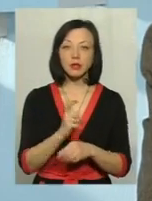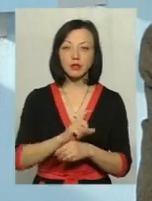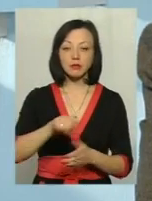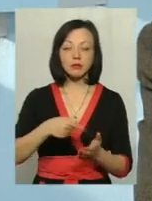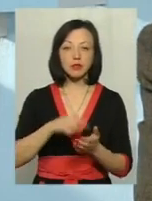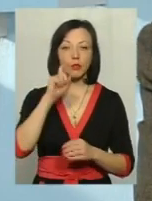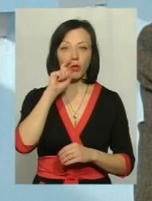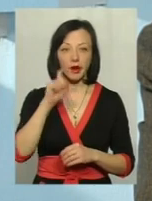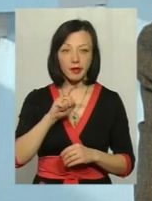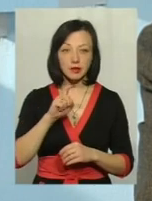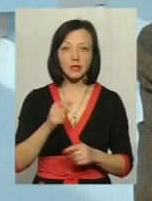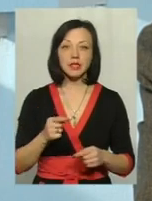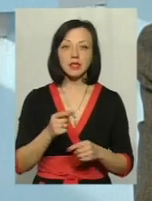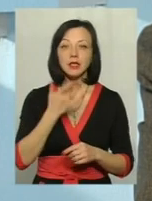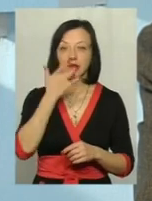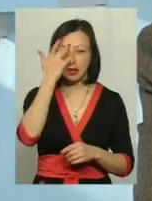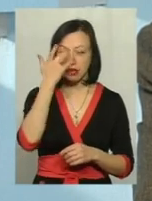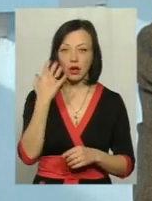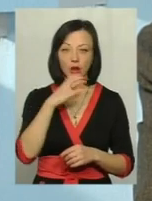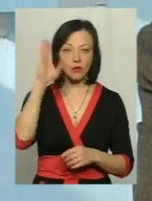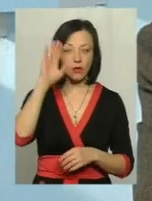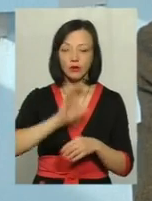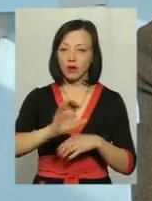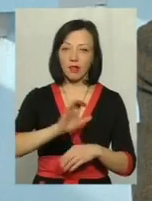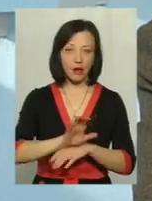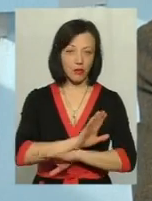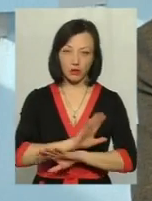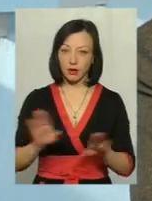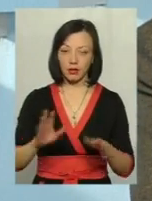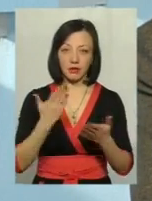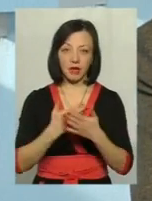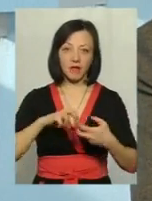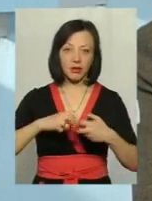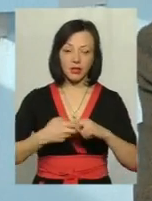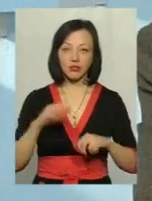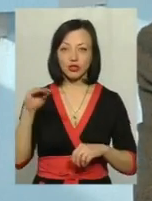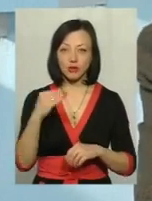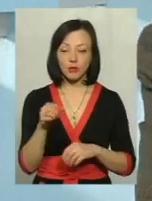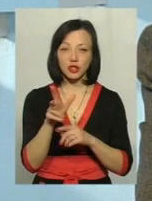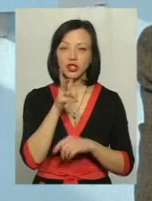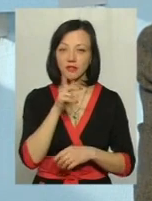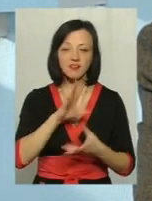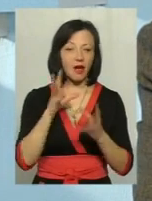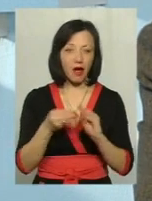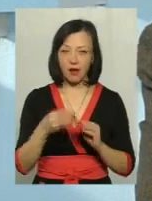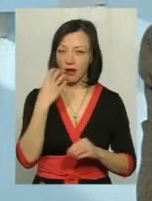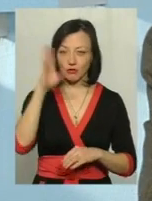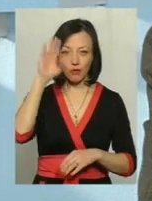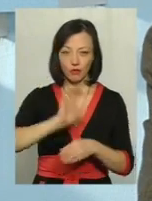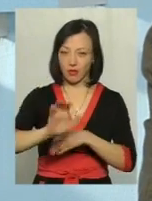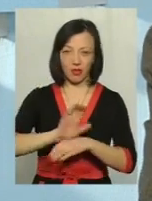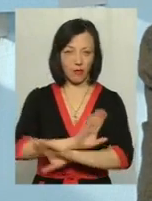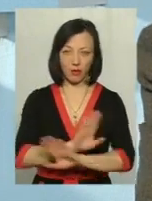по Україні саме літом і гарячу воду не подають. Ну, той же Івано-Франківськ, Житомир, Чернівці взагалі гарячу воду не